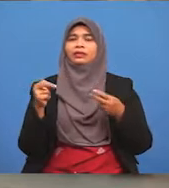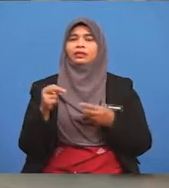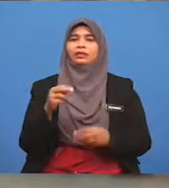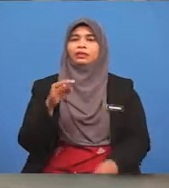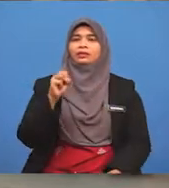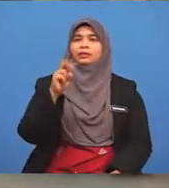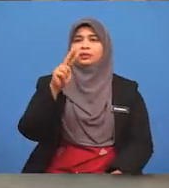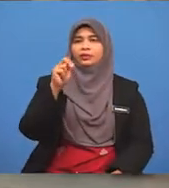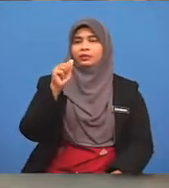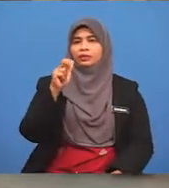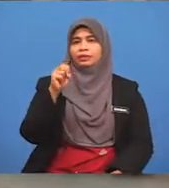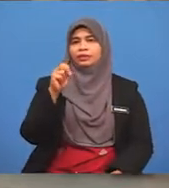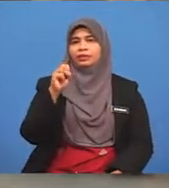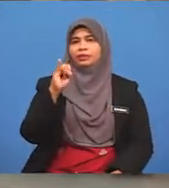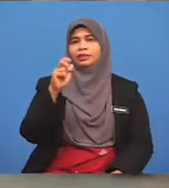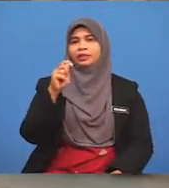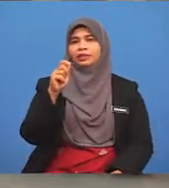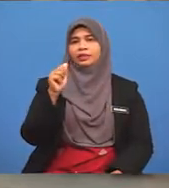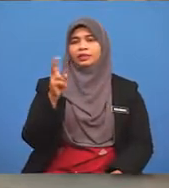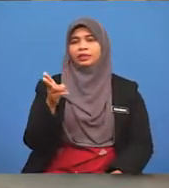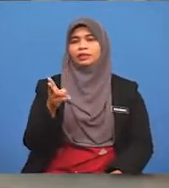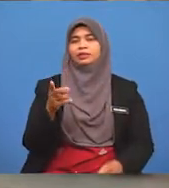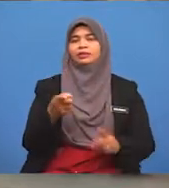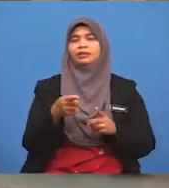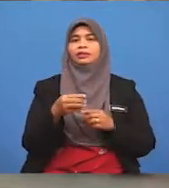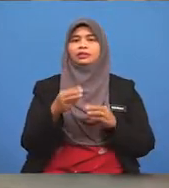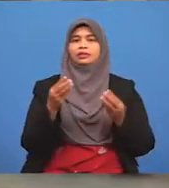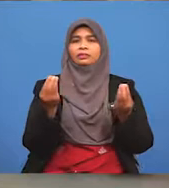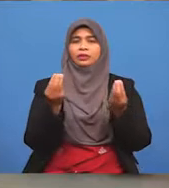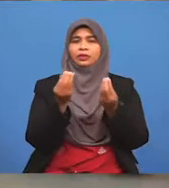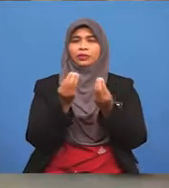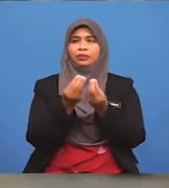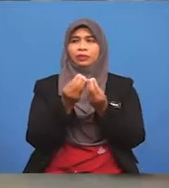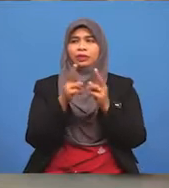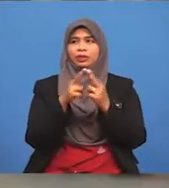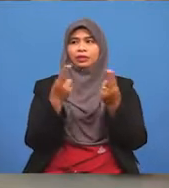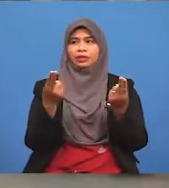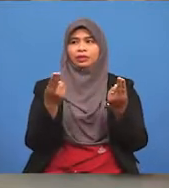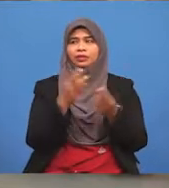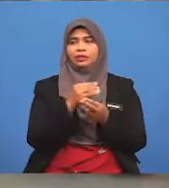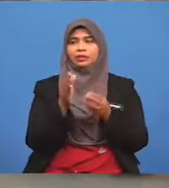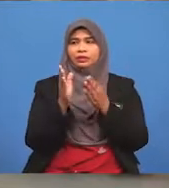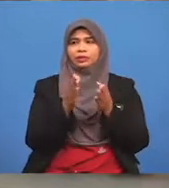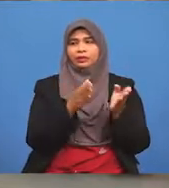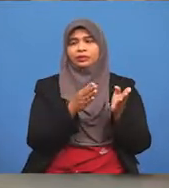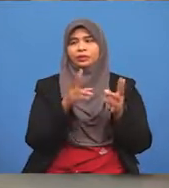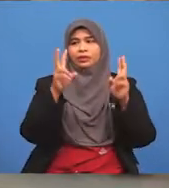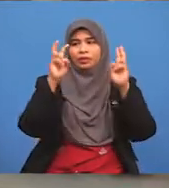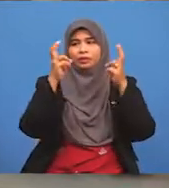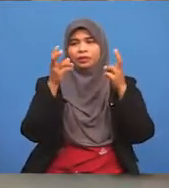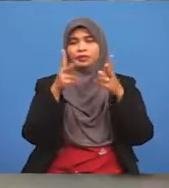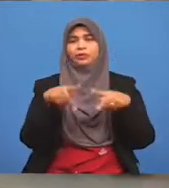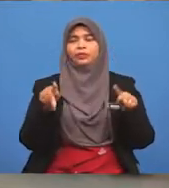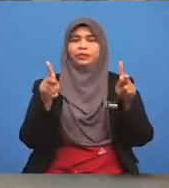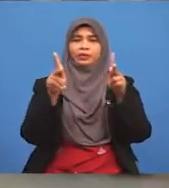As-Sittah dari segi jumlah hadis dan penyusunan tajuk-tajuk penting.